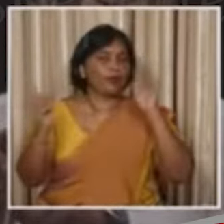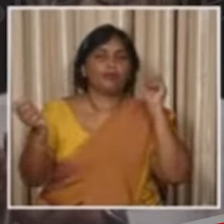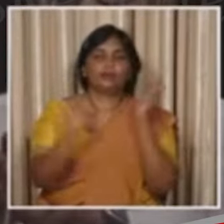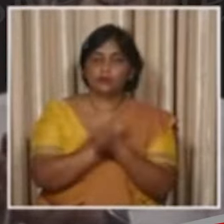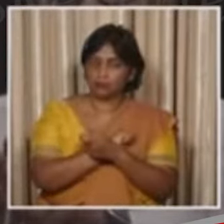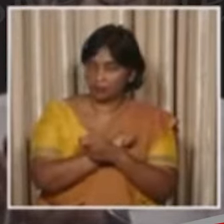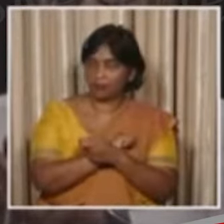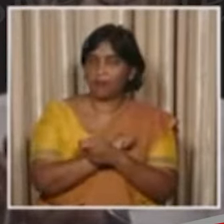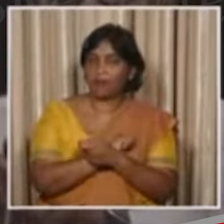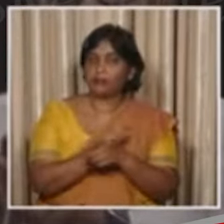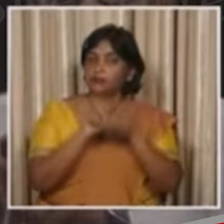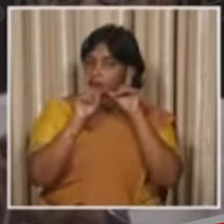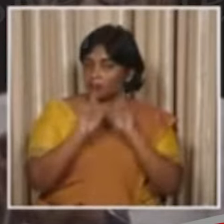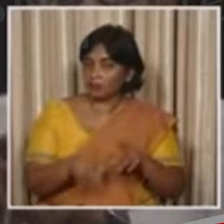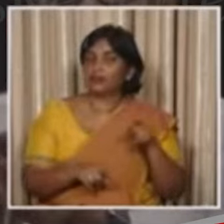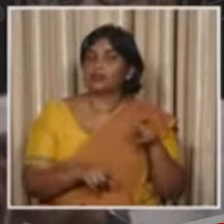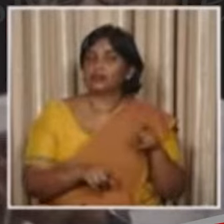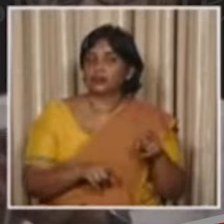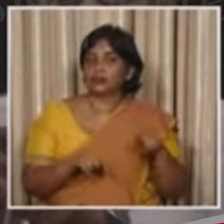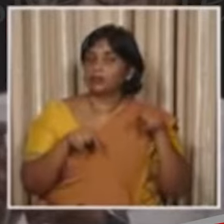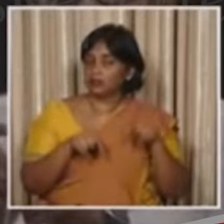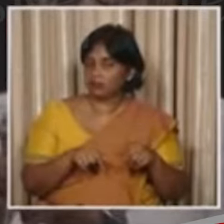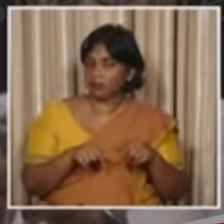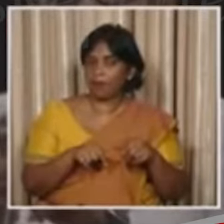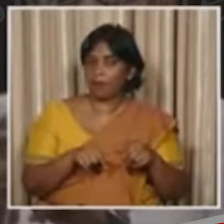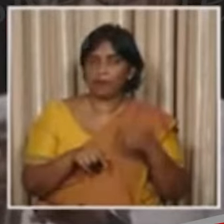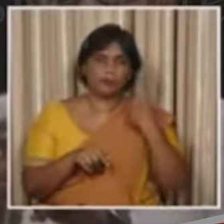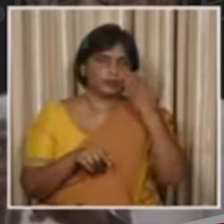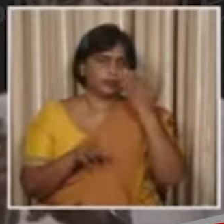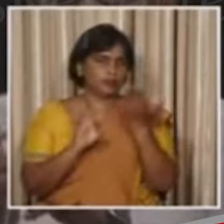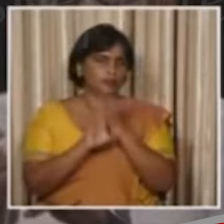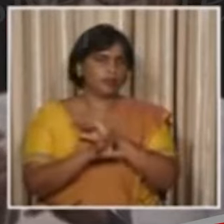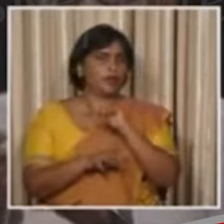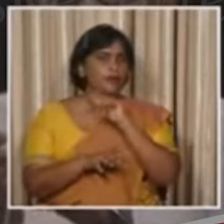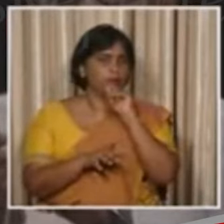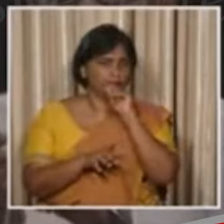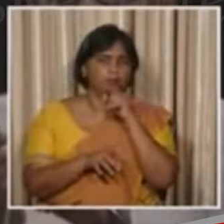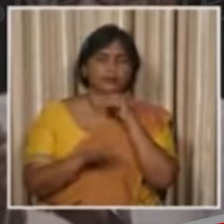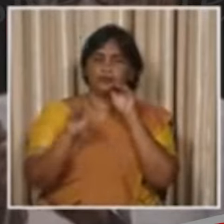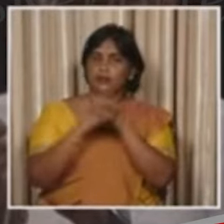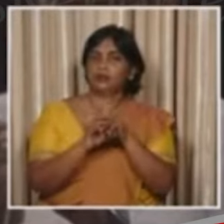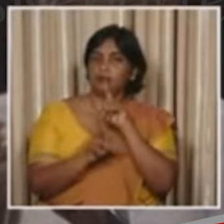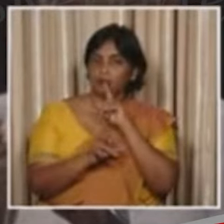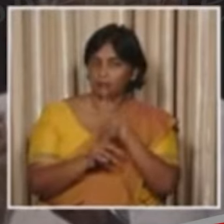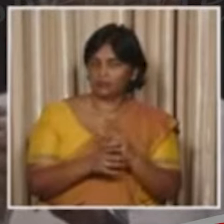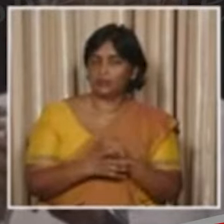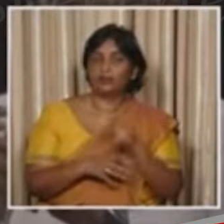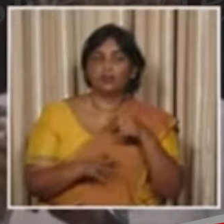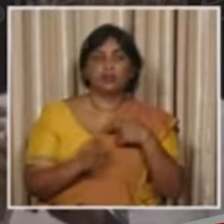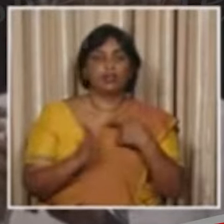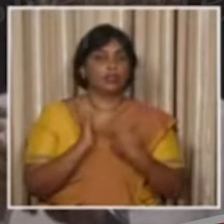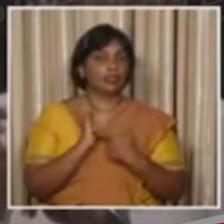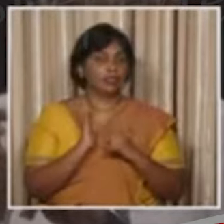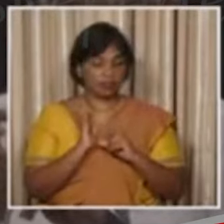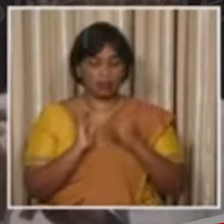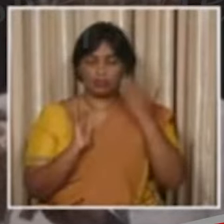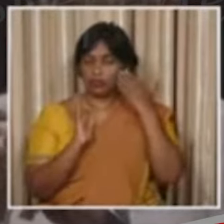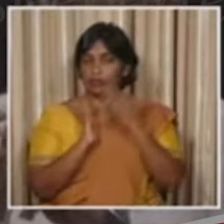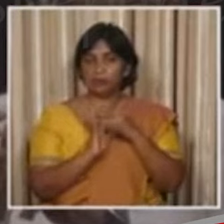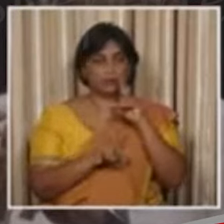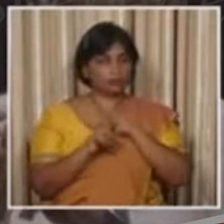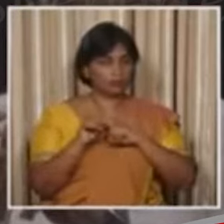තියෙනවද කියලා. ඊට පස්සේ දැන් අපි දැක්ක පහුගිය දවසේ රූපවාහිනී වැඩසටහනකට කියනවා මේ අපි තාක්ෂණය ගැන කතා